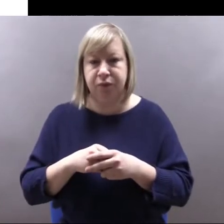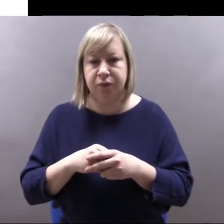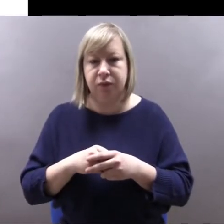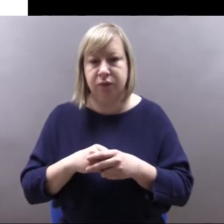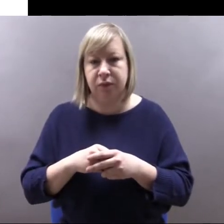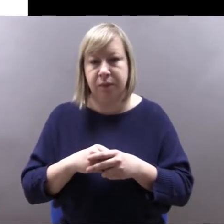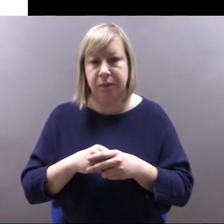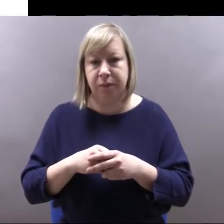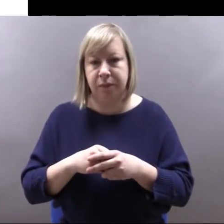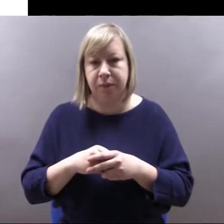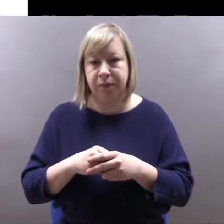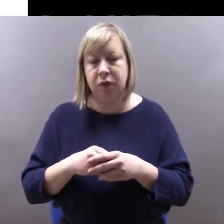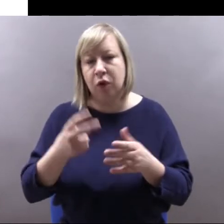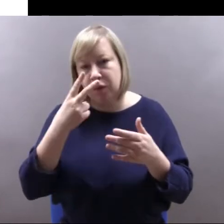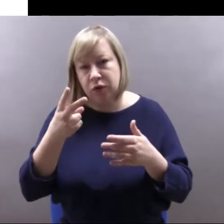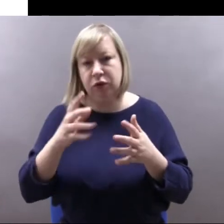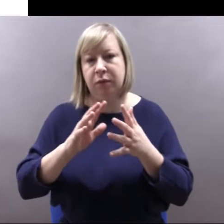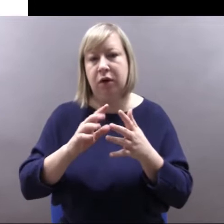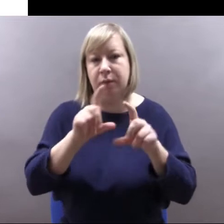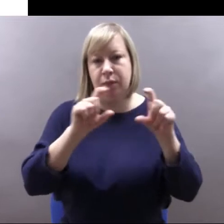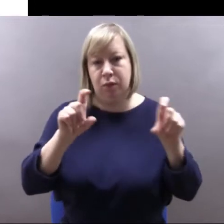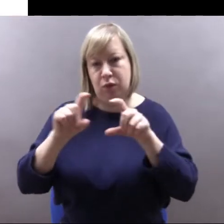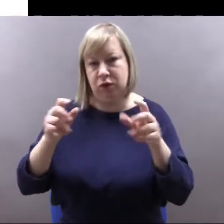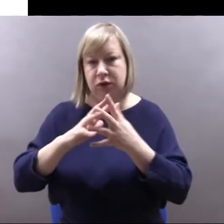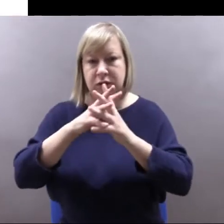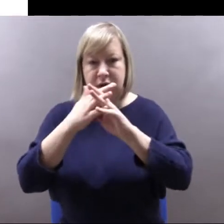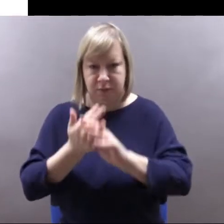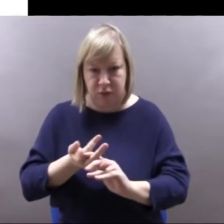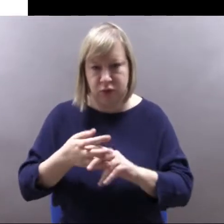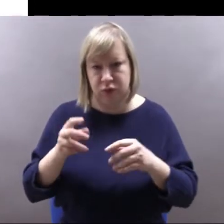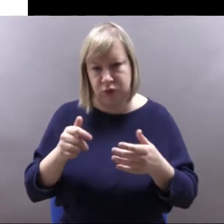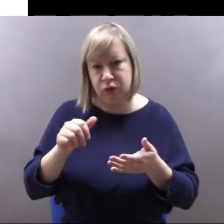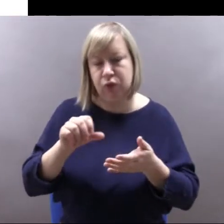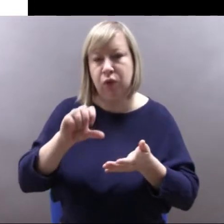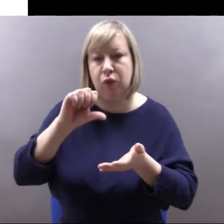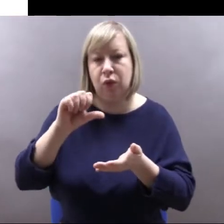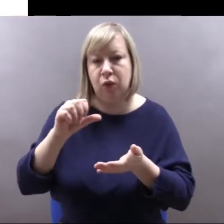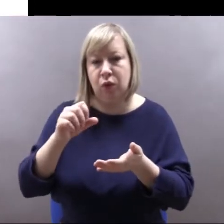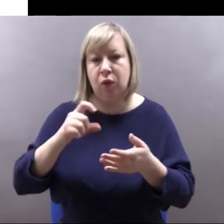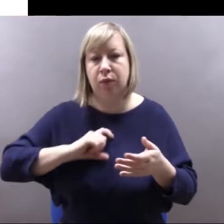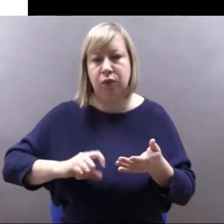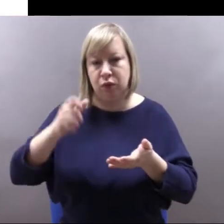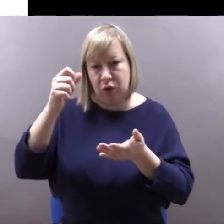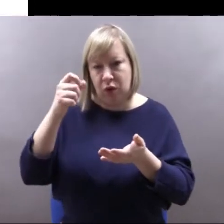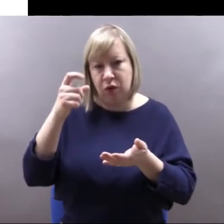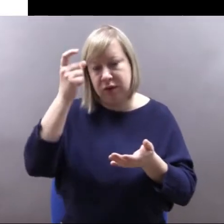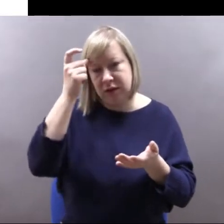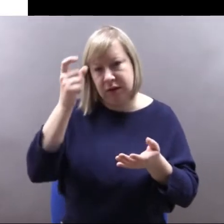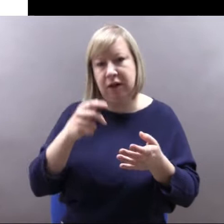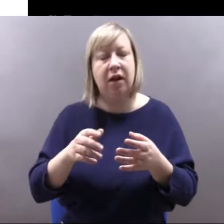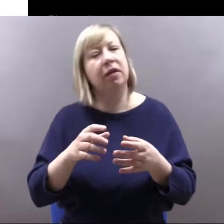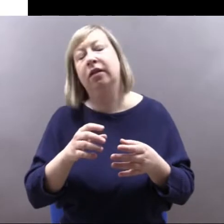Miasta, widać 8 kamienic. To są kamienice, które są widoczne, kiedy stoimy na rynku Starego